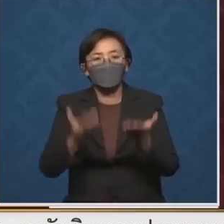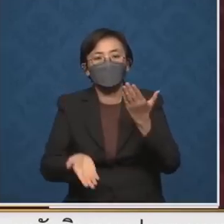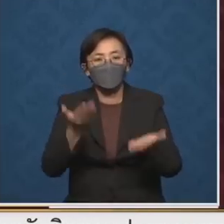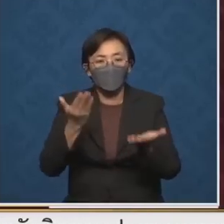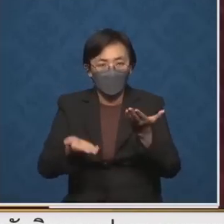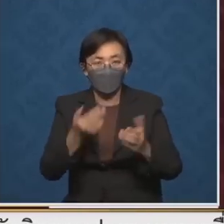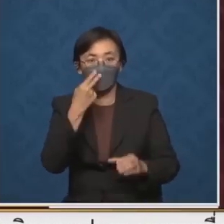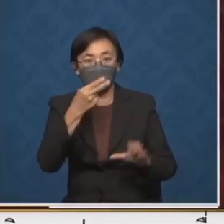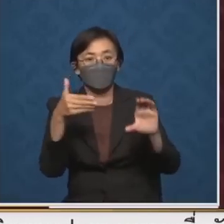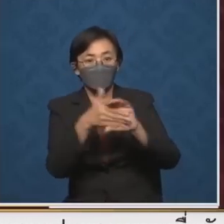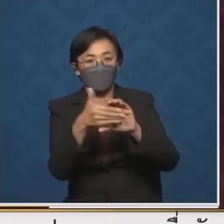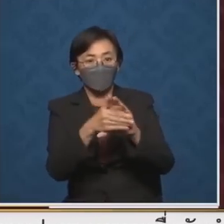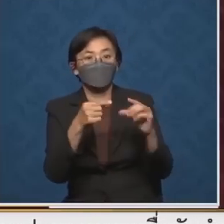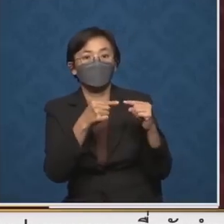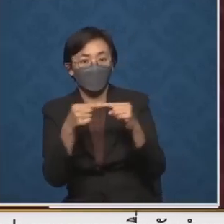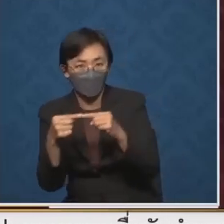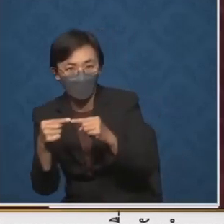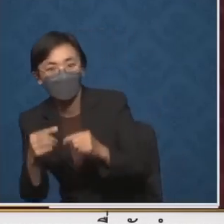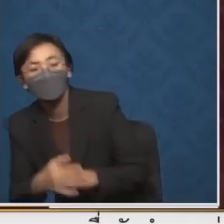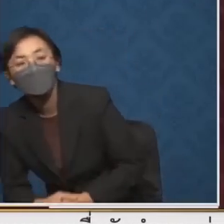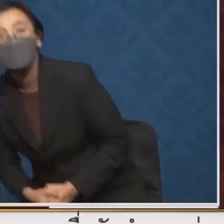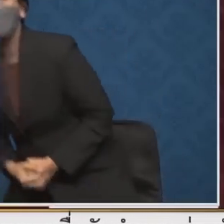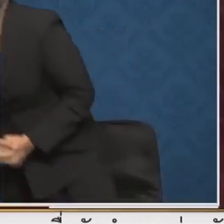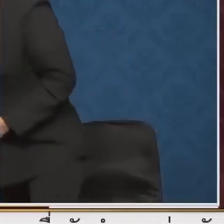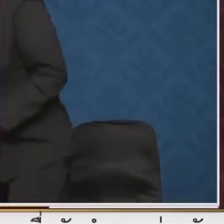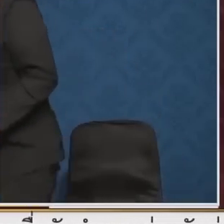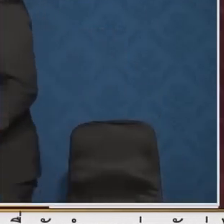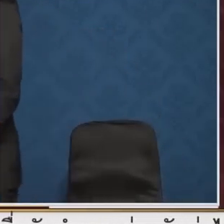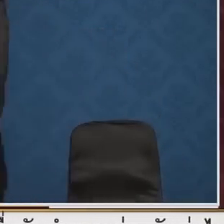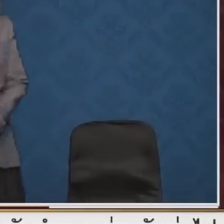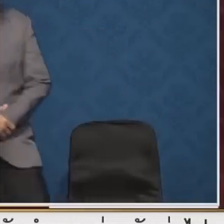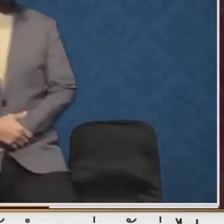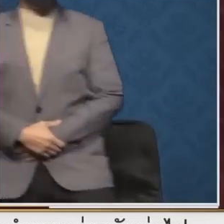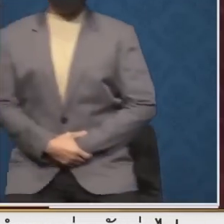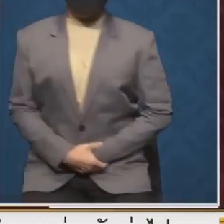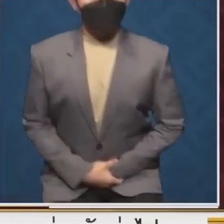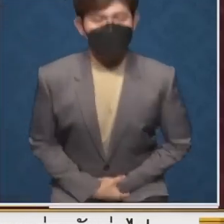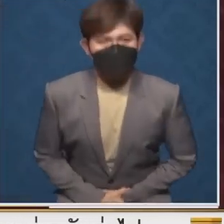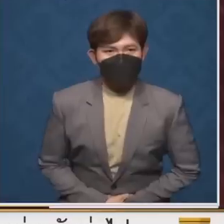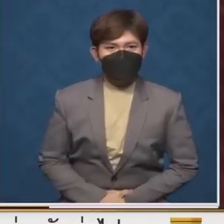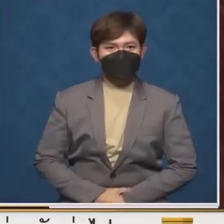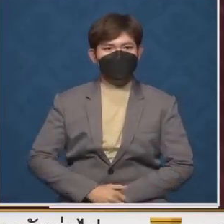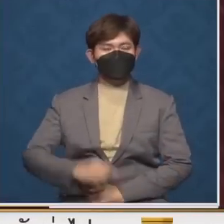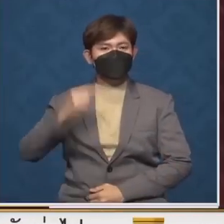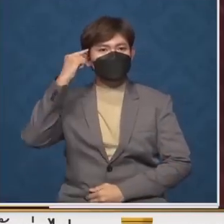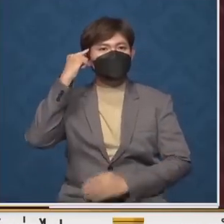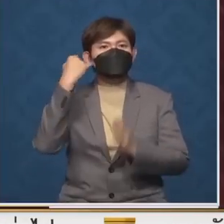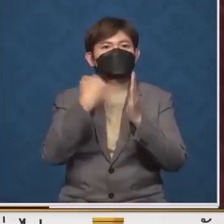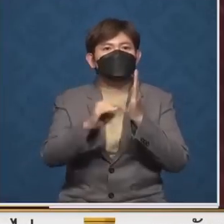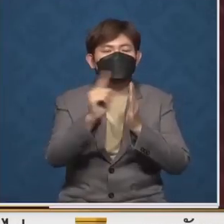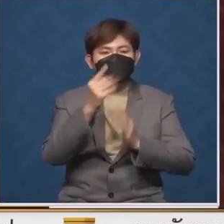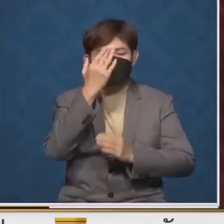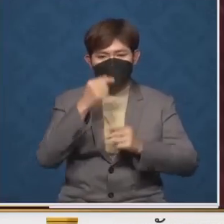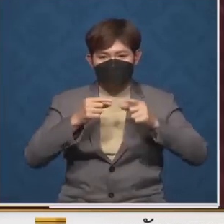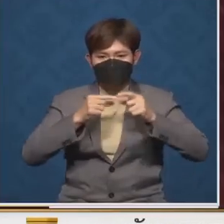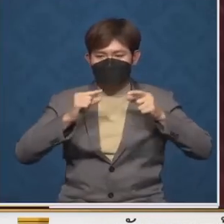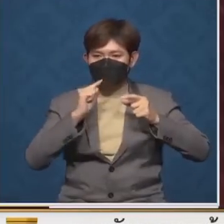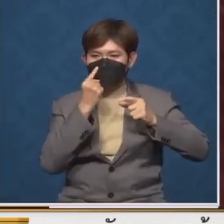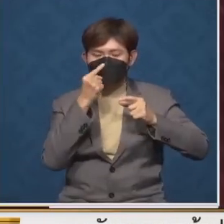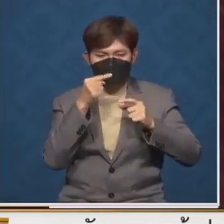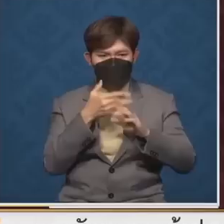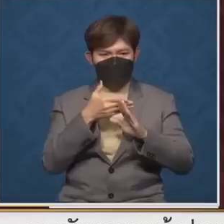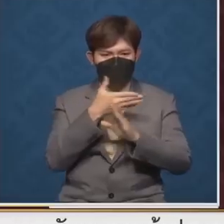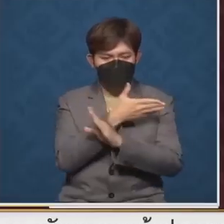บต่สินใจผดพาทอีกครับทำไมไม่จัดหาชุดตรวจโควิมาตงแต่ต้นคร